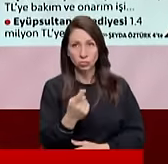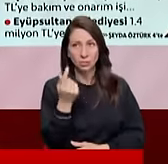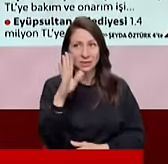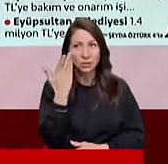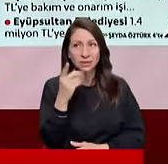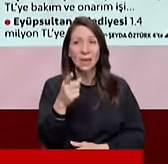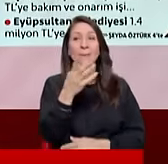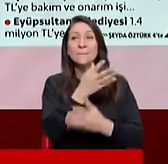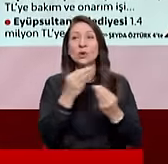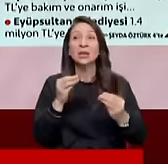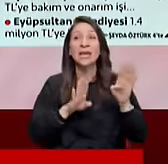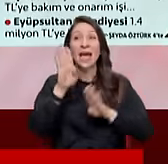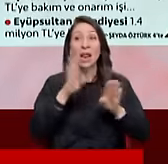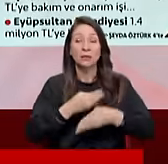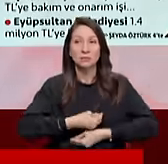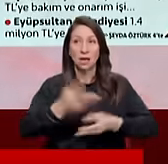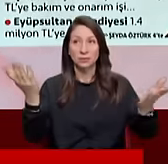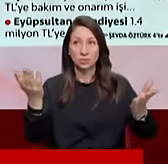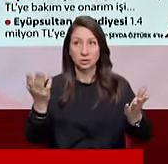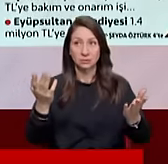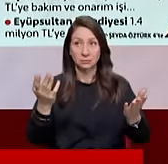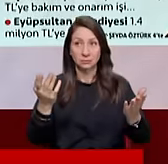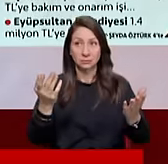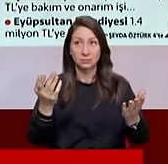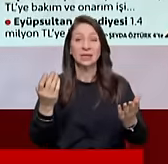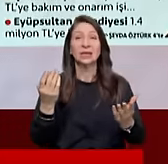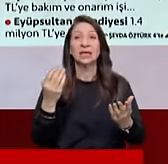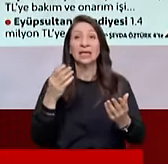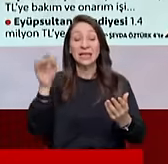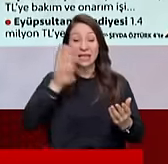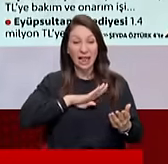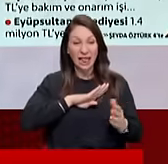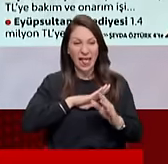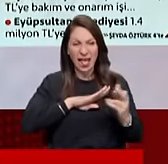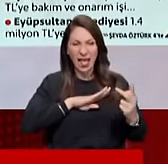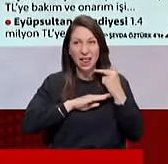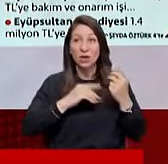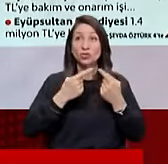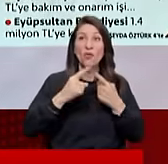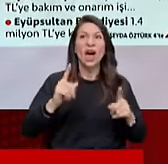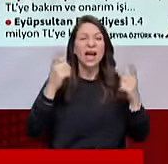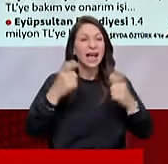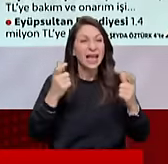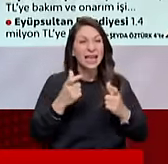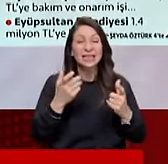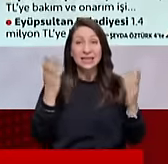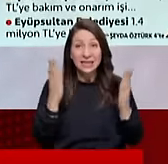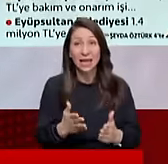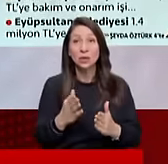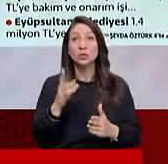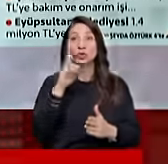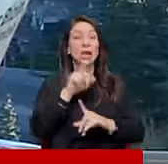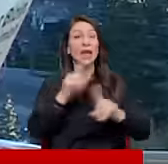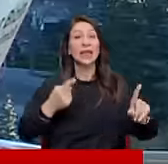izleyeceksiniz. Milyonluk ihaleler dağıtılmış. Yenilgi sonrasında da açık farkla kaybettiği yerlerde dahi